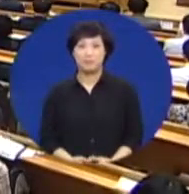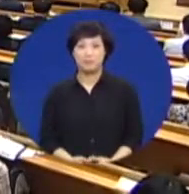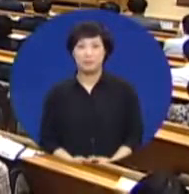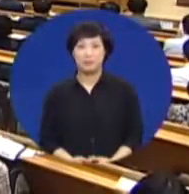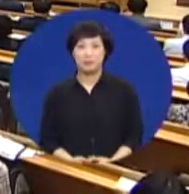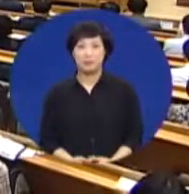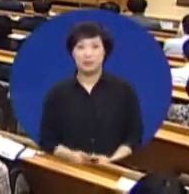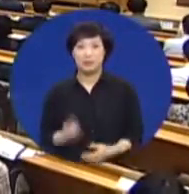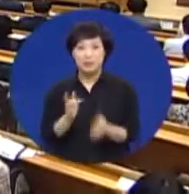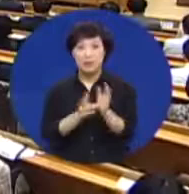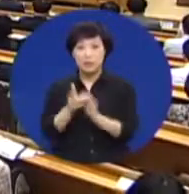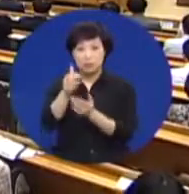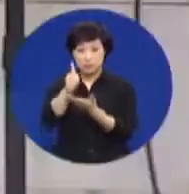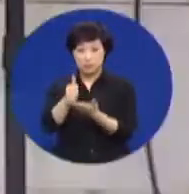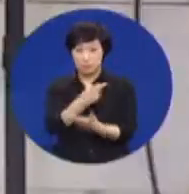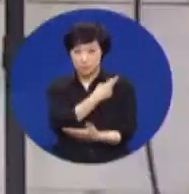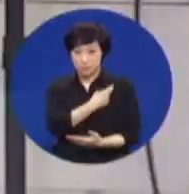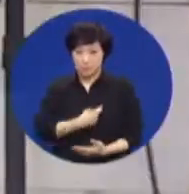제자들이